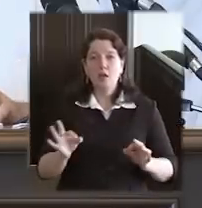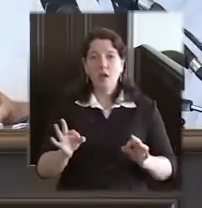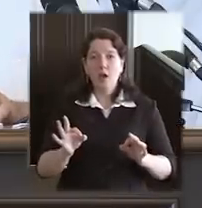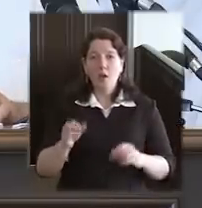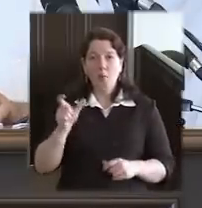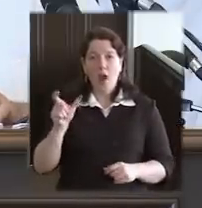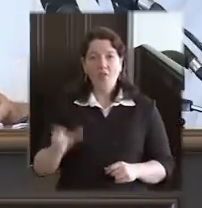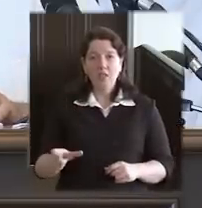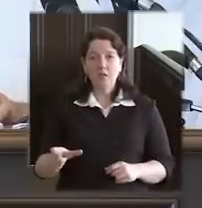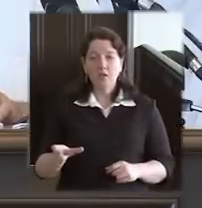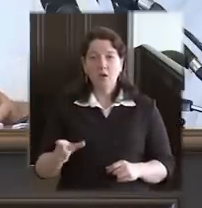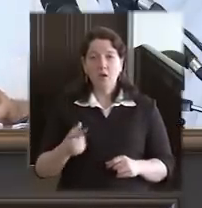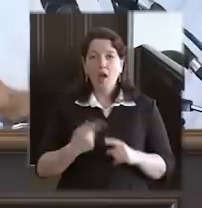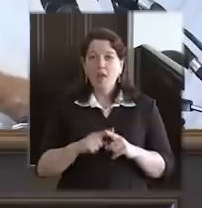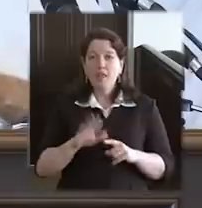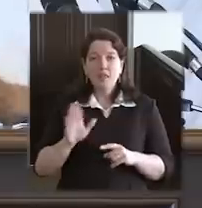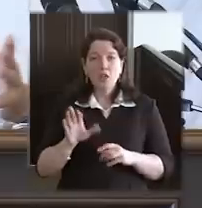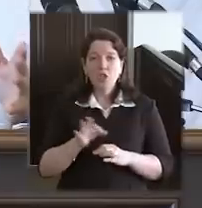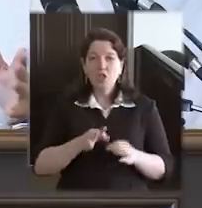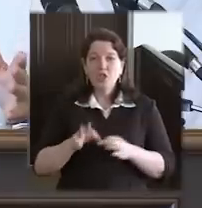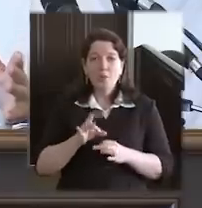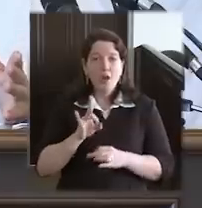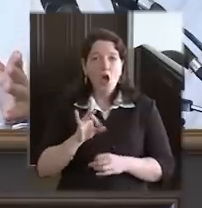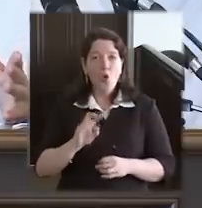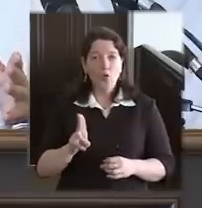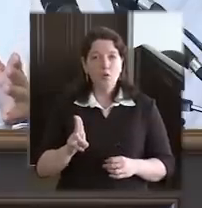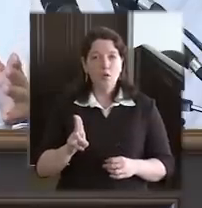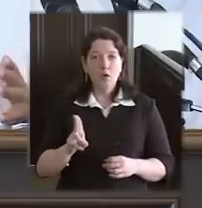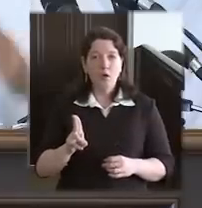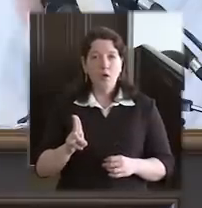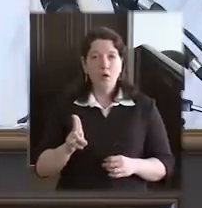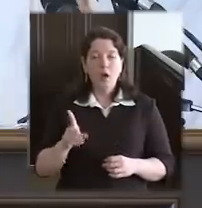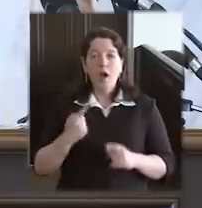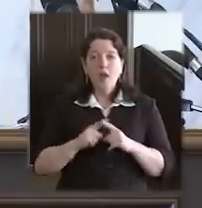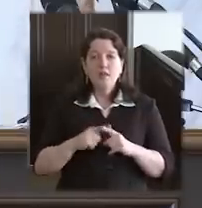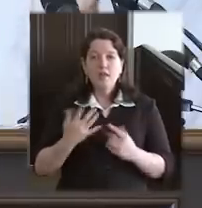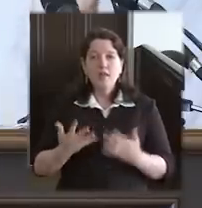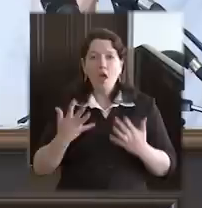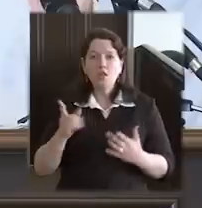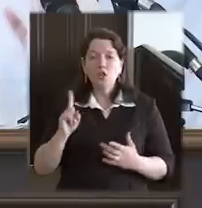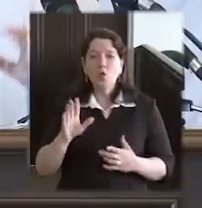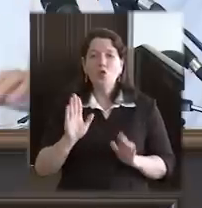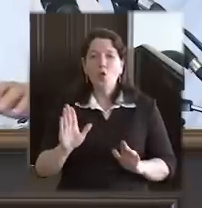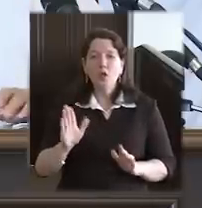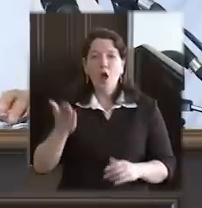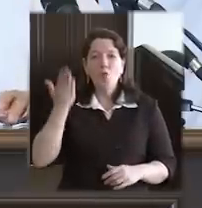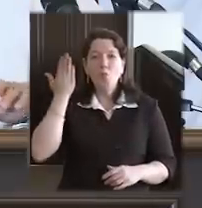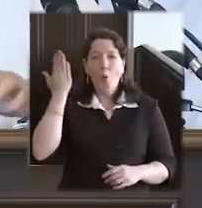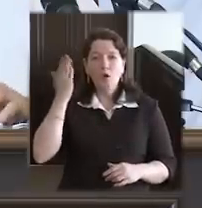Даже если хотите, это даже не пророк, а это ясно, только Бог может